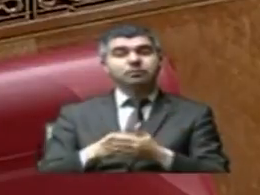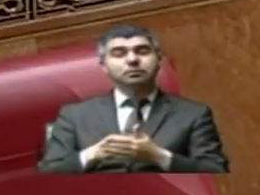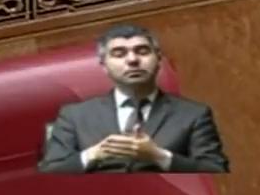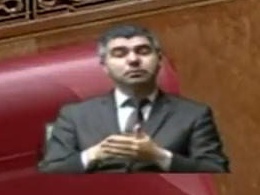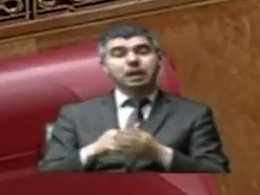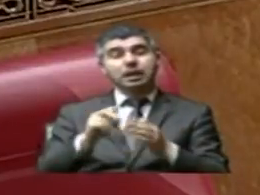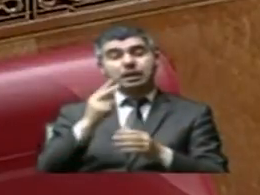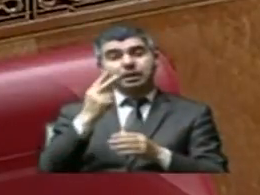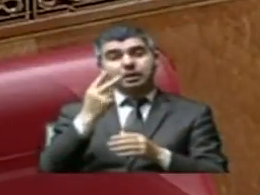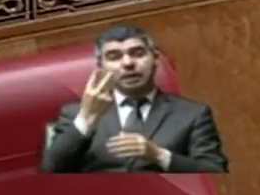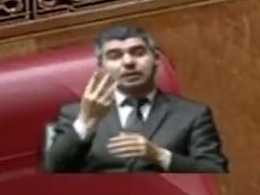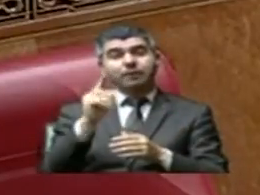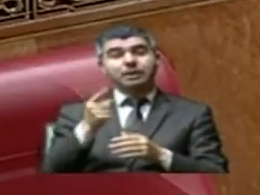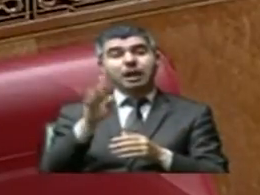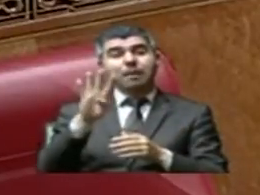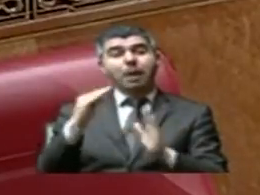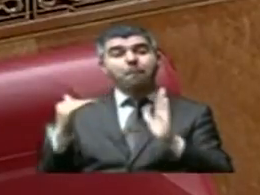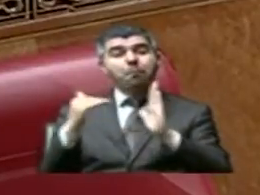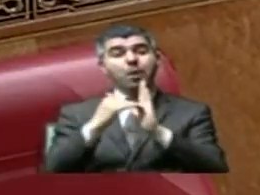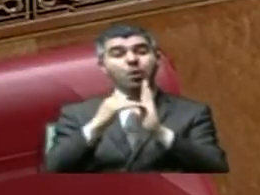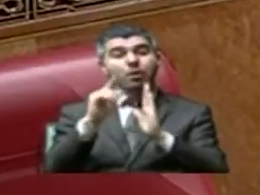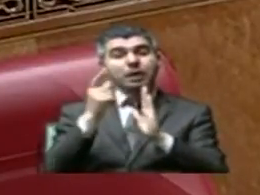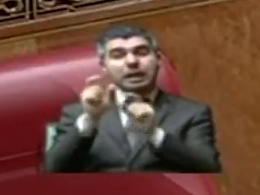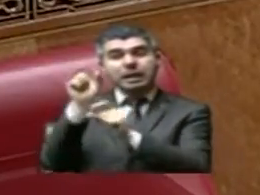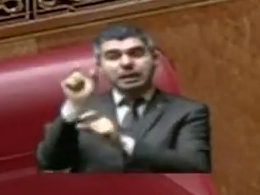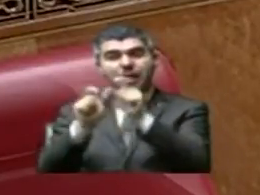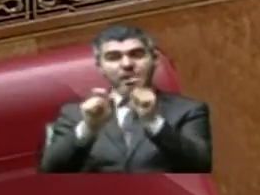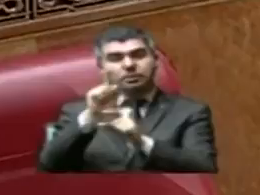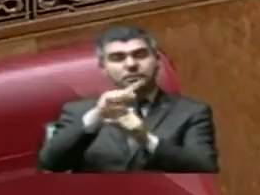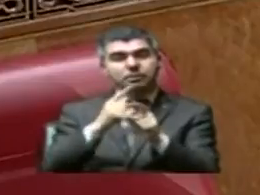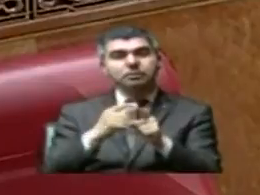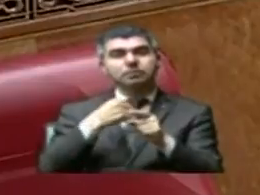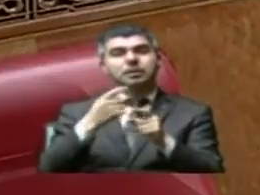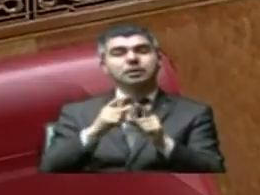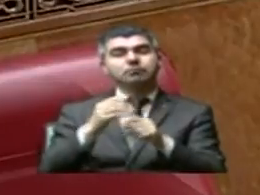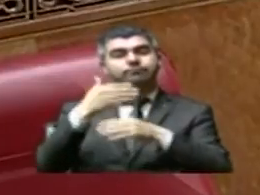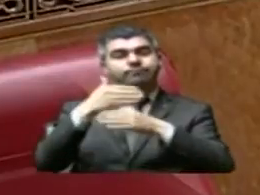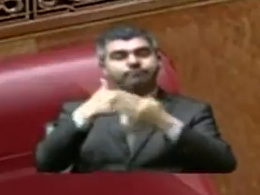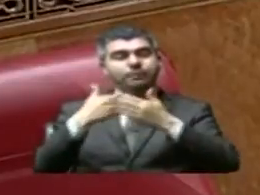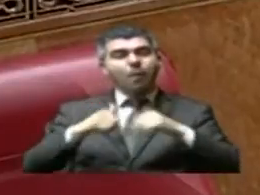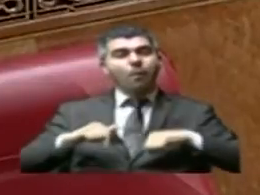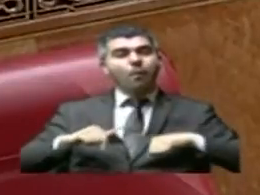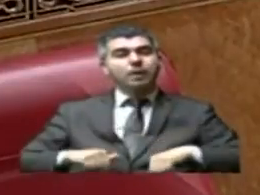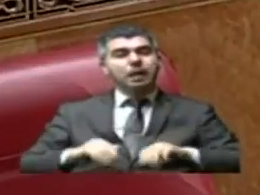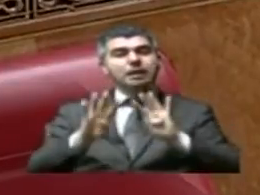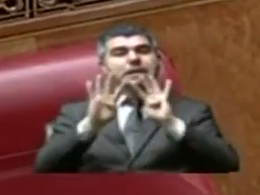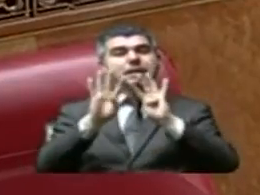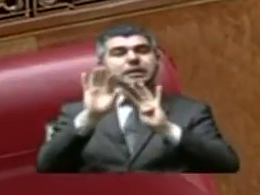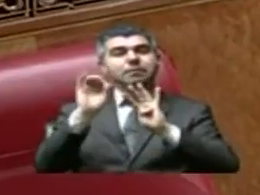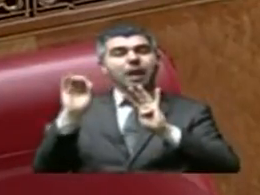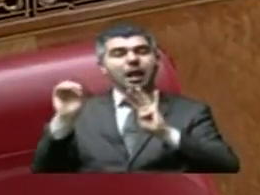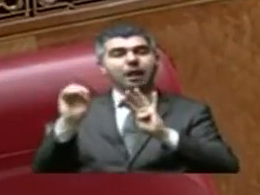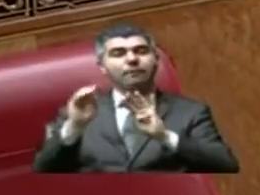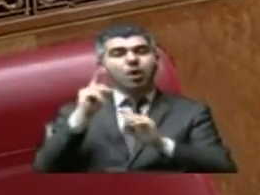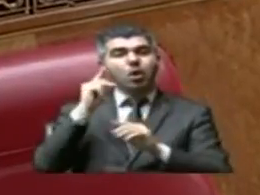مليون نسمه، وكذلك انجاز برنامج تاهيل طرق القرب اللي غتشرف عليه الوزاره مباشره اللي فيه 8000 كيلومتر و180 منشاه